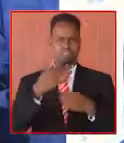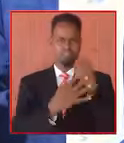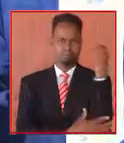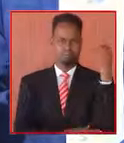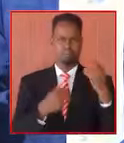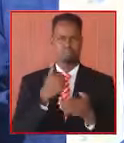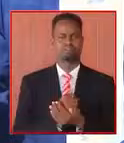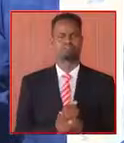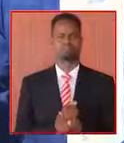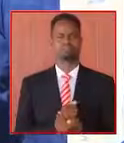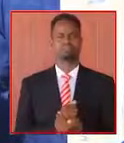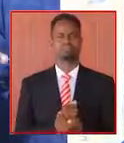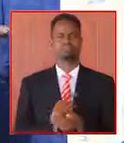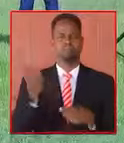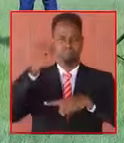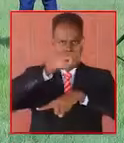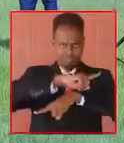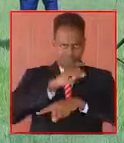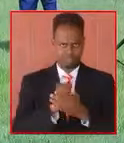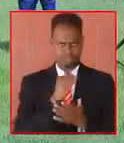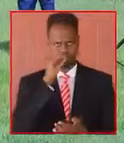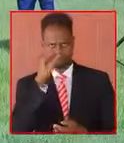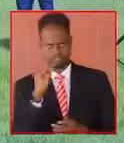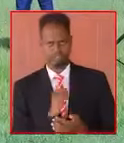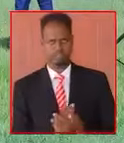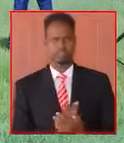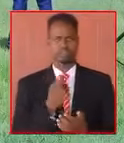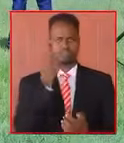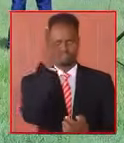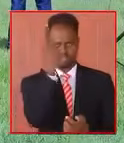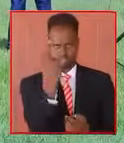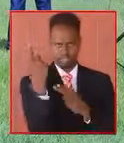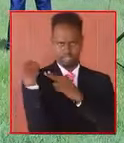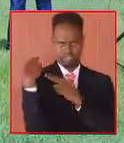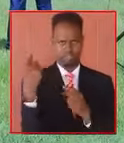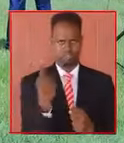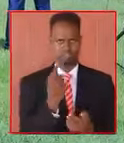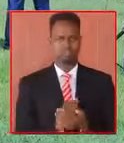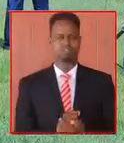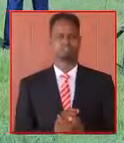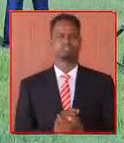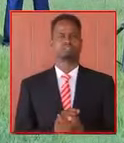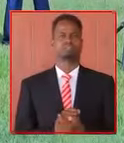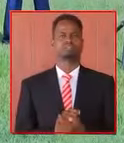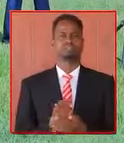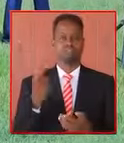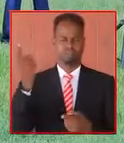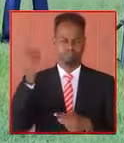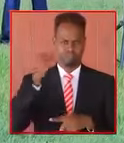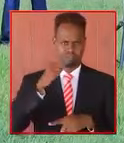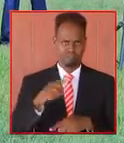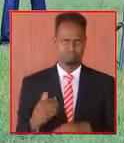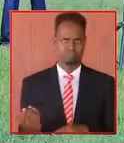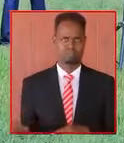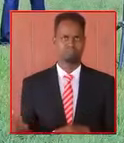مركز تذكر هو إن لو ترى أولم مال قرية دبلو قرية تين أتكون فانتار ما هو واجب في الكويه وري بس سيكون لي عليه وقف